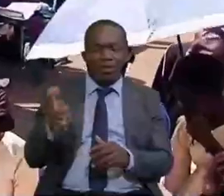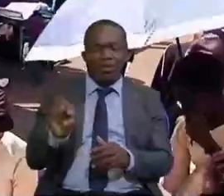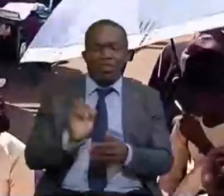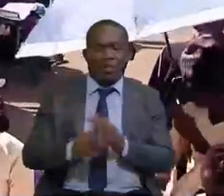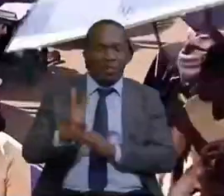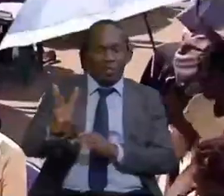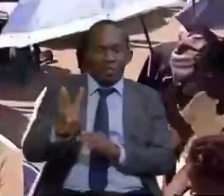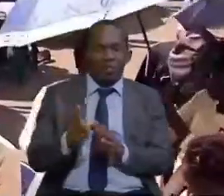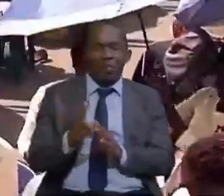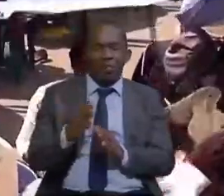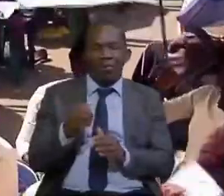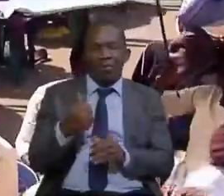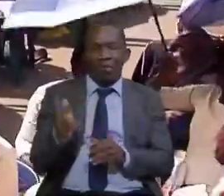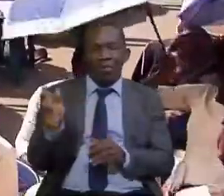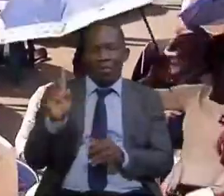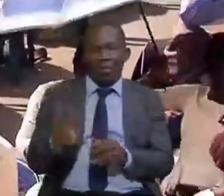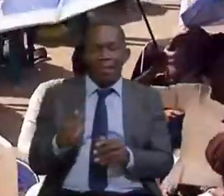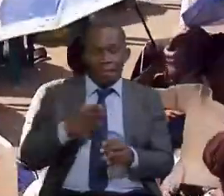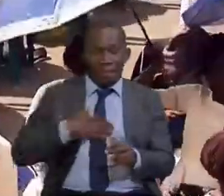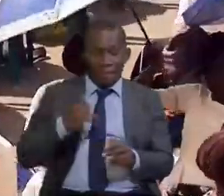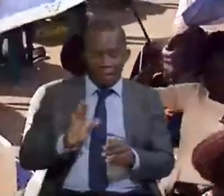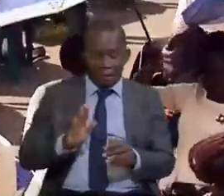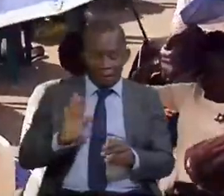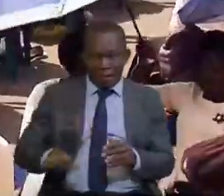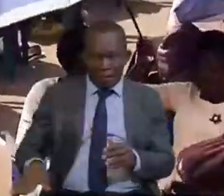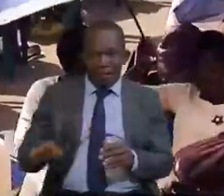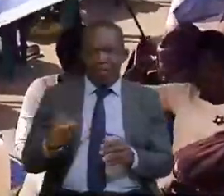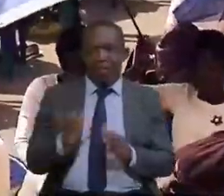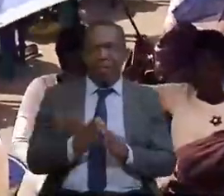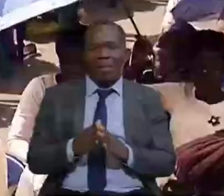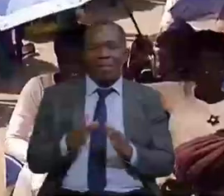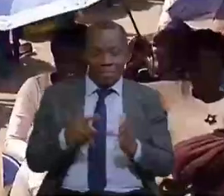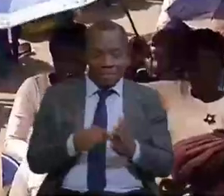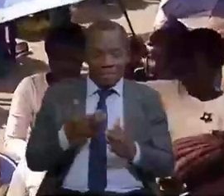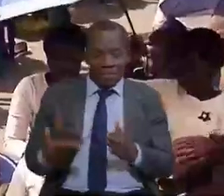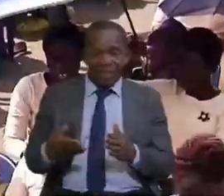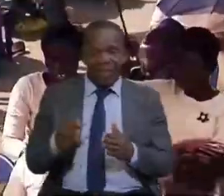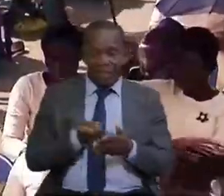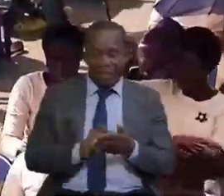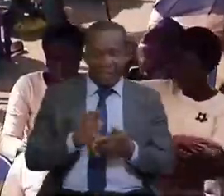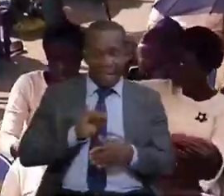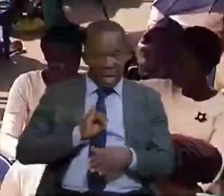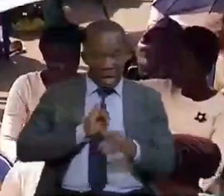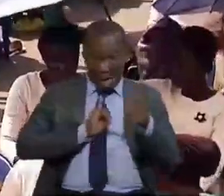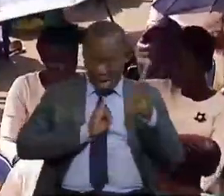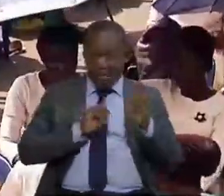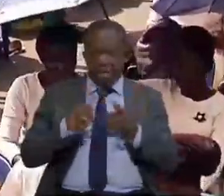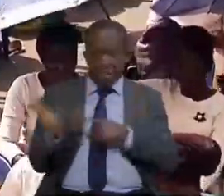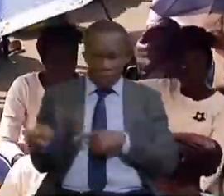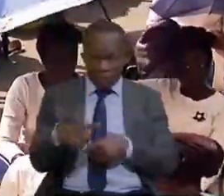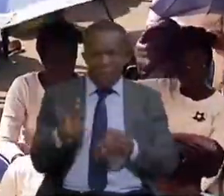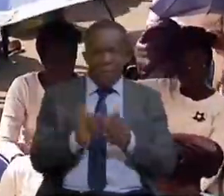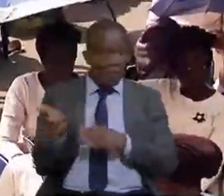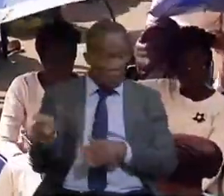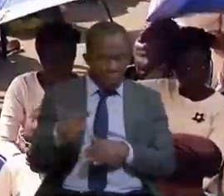enfants, je vous écris ces choses afin que vous ne péchiez point. Merveilleux. Mes